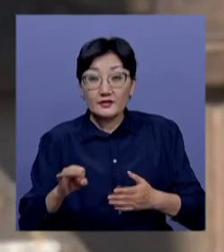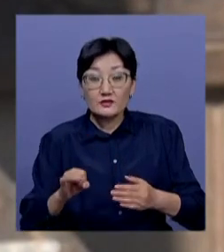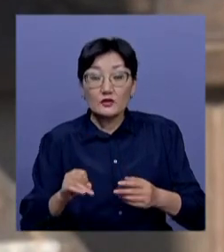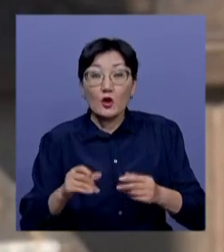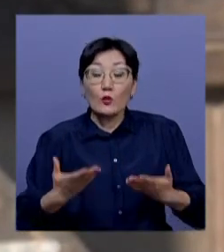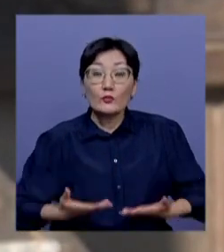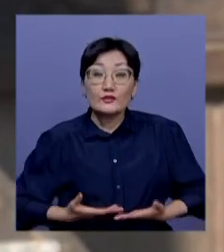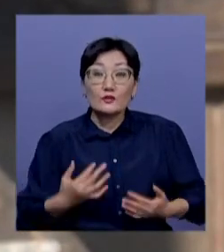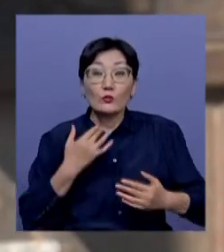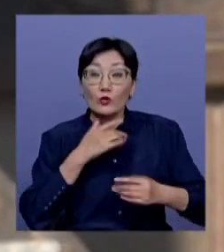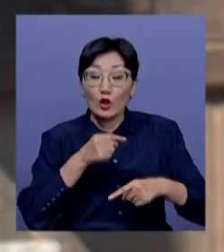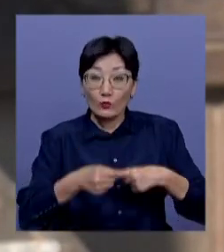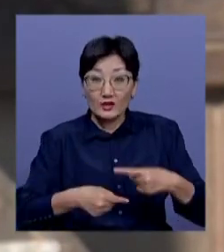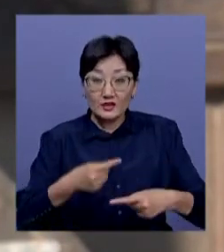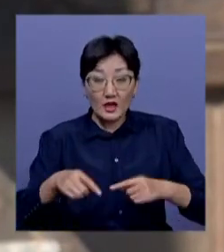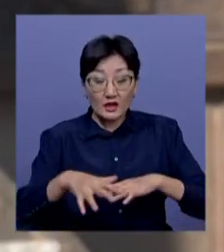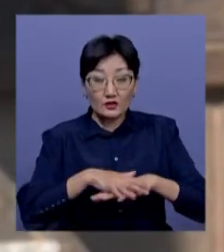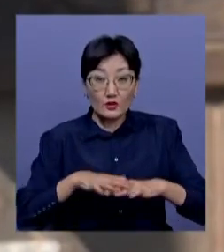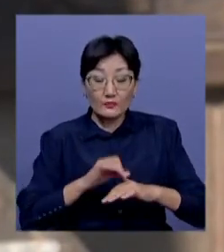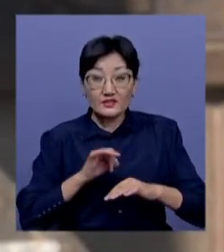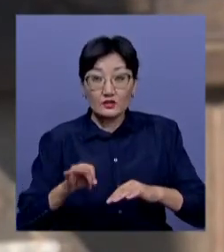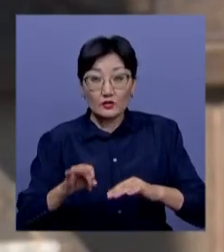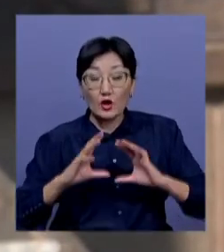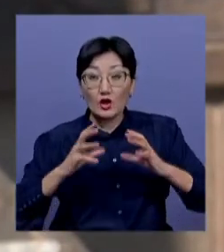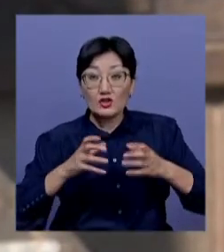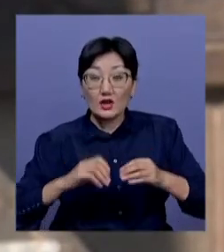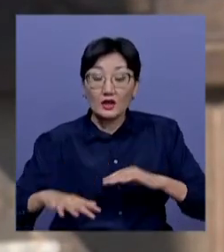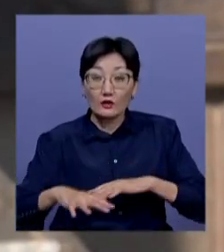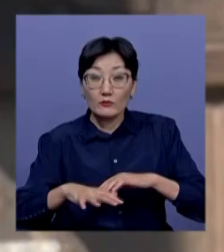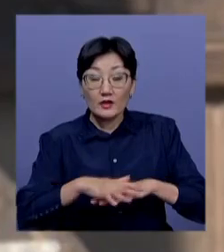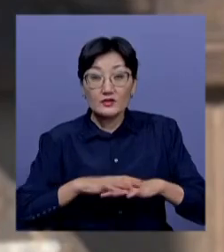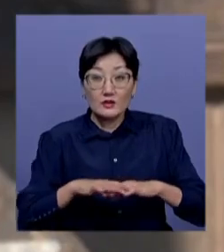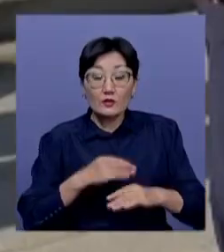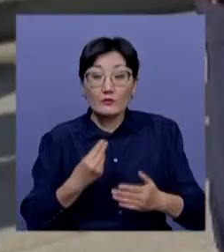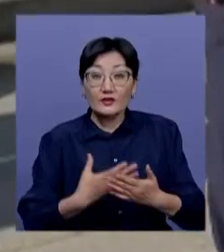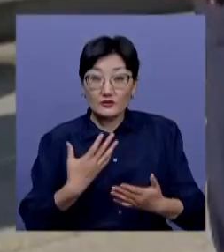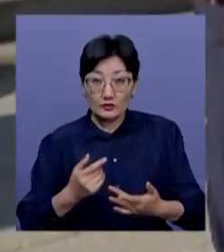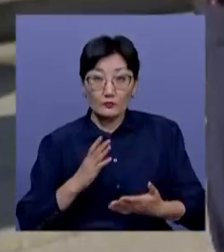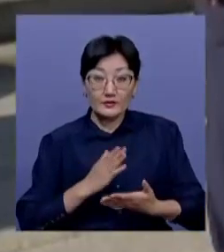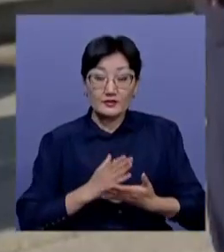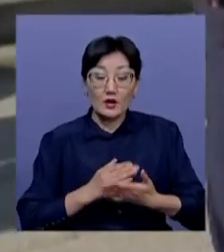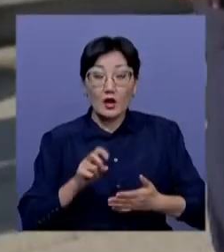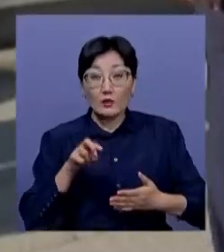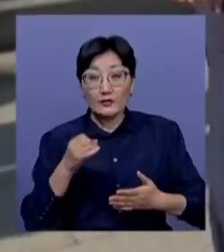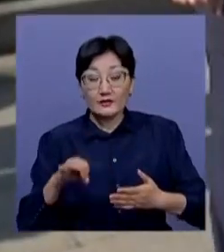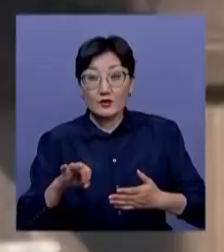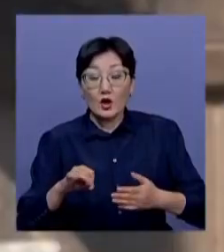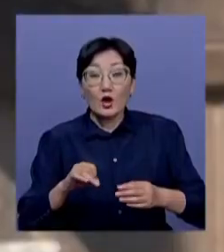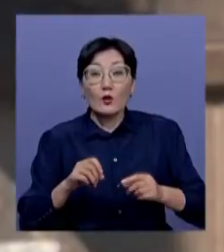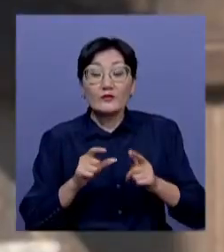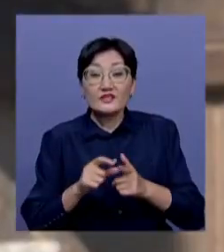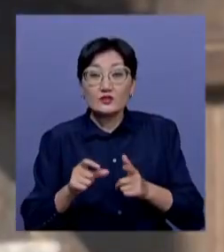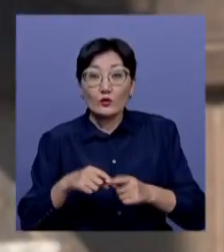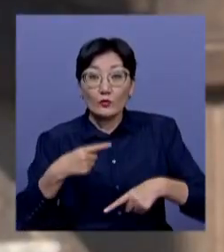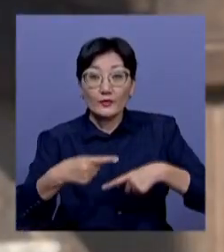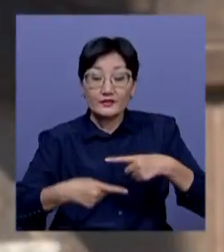ғұмыры мен мол мұрасы халқымыздың және жаһан жұртының асыл қазынасы. Абайдың өсиеті